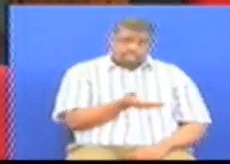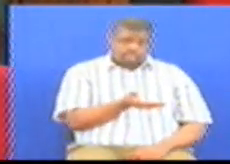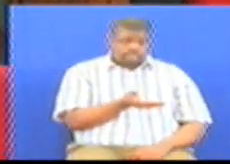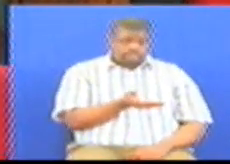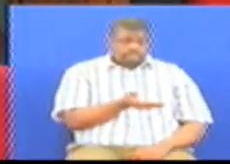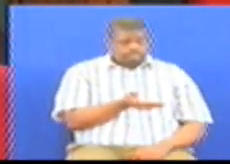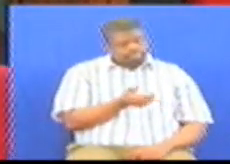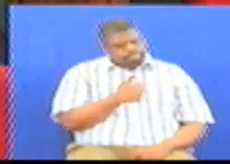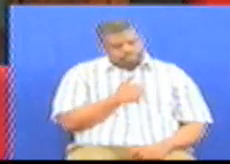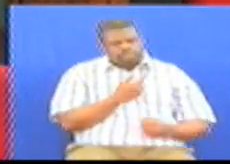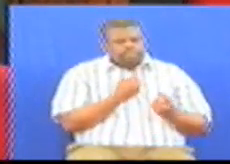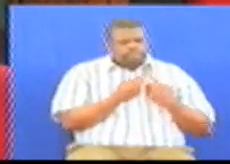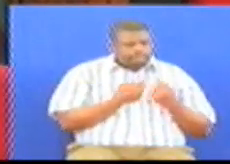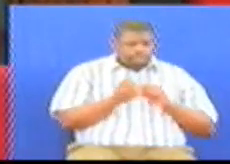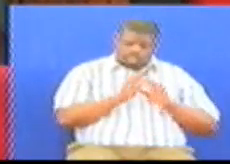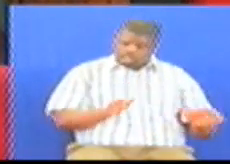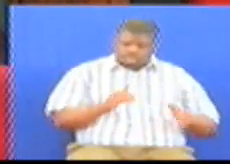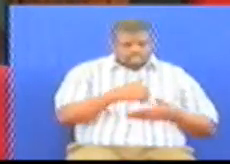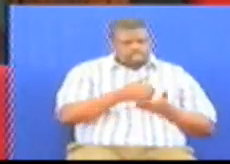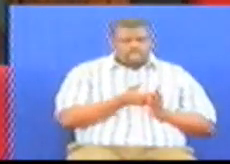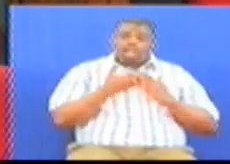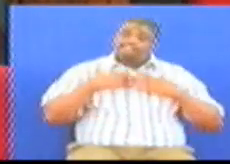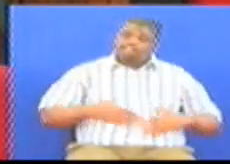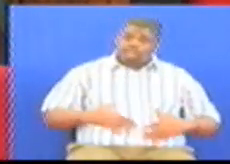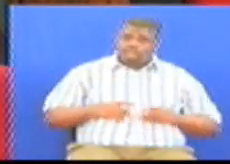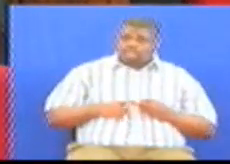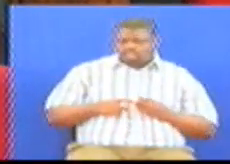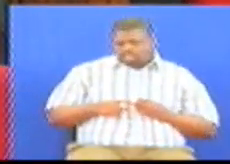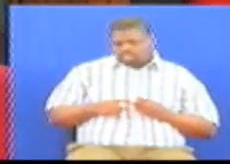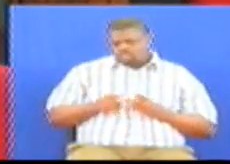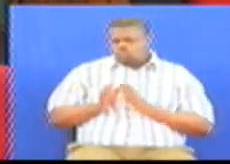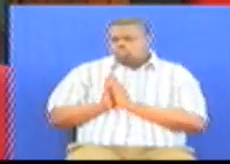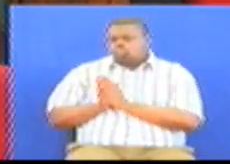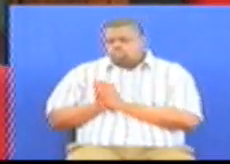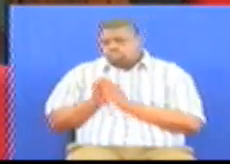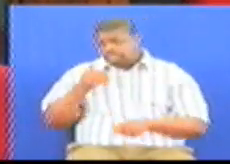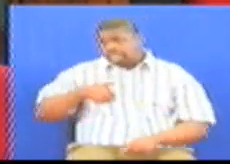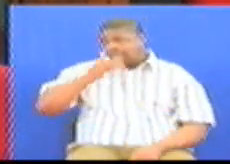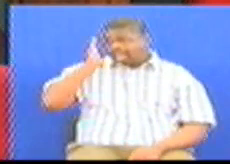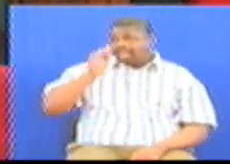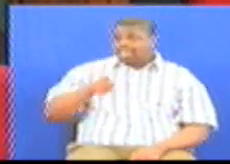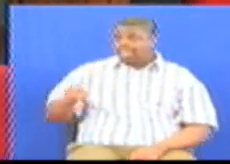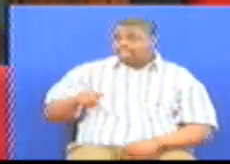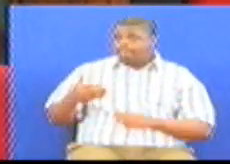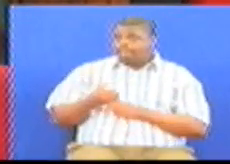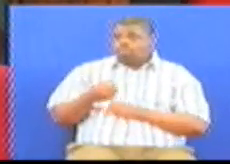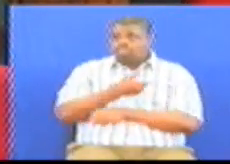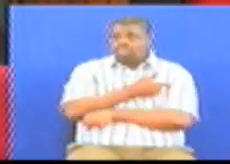baada ya kusema hayo katika sekta ya afya, ninaishukuru pia serikali, tumepata hospitali yetu ya